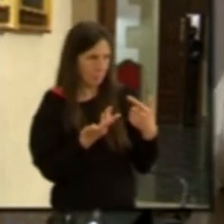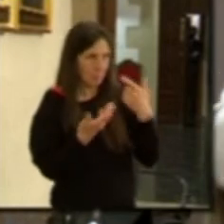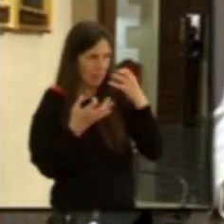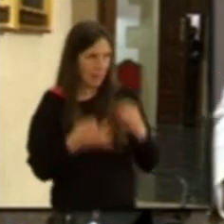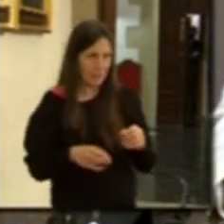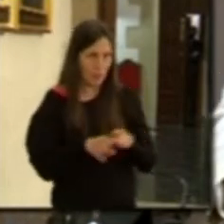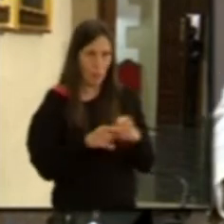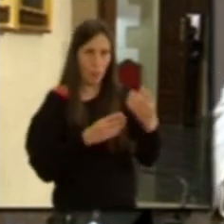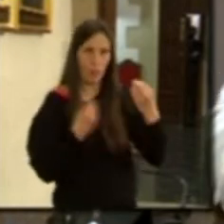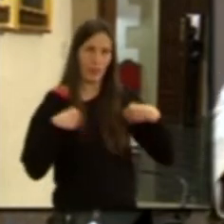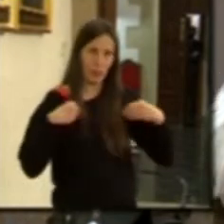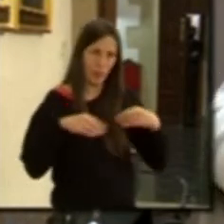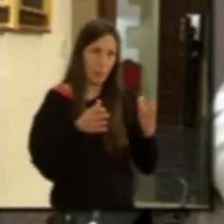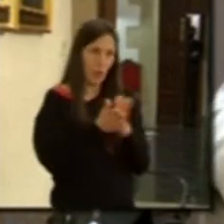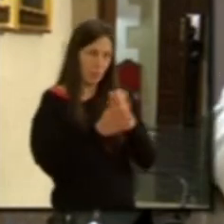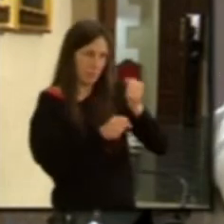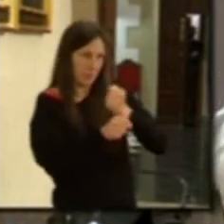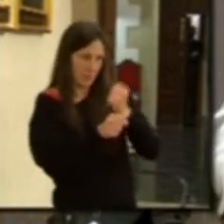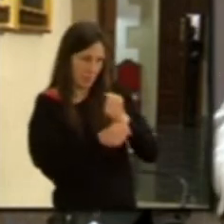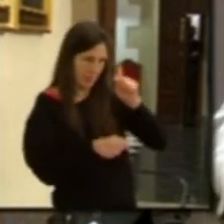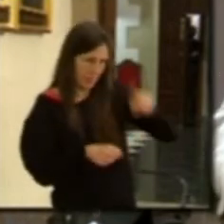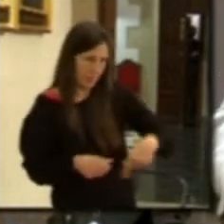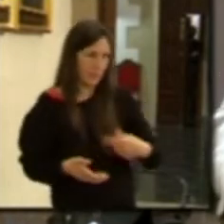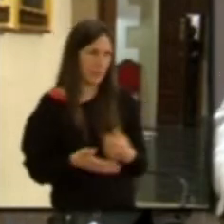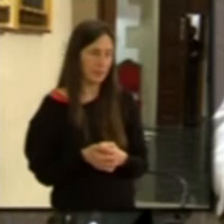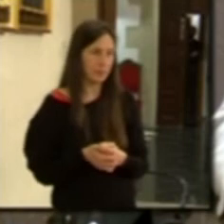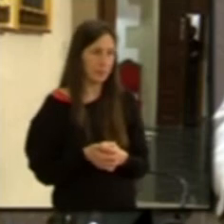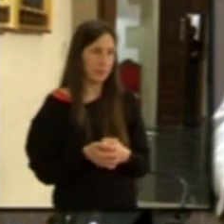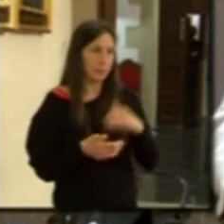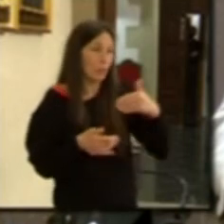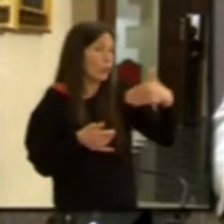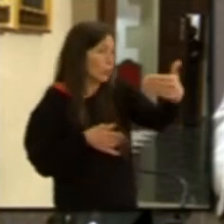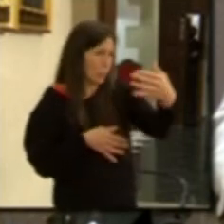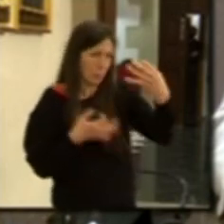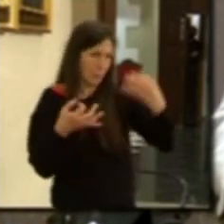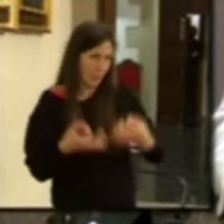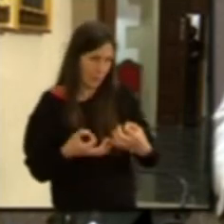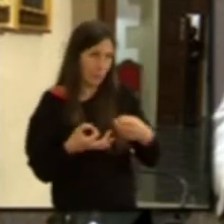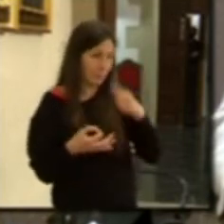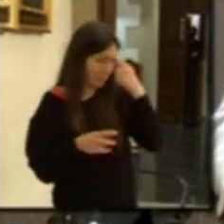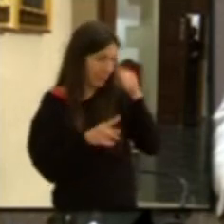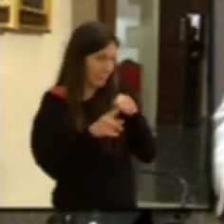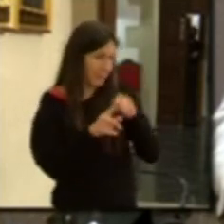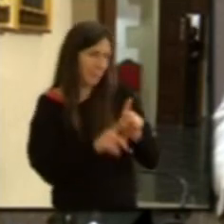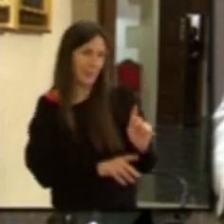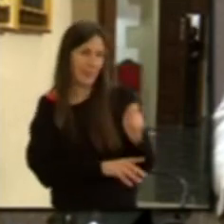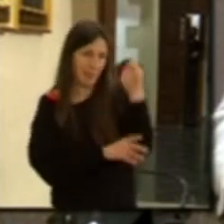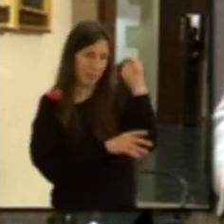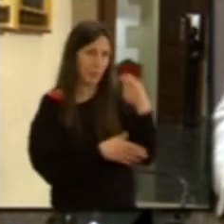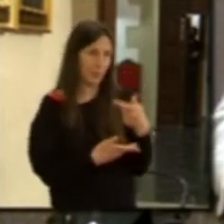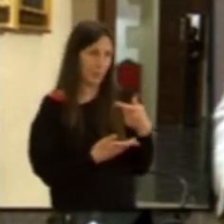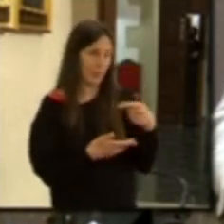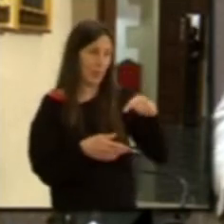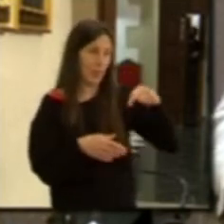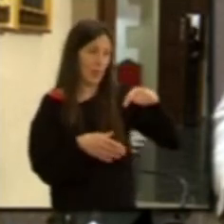vida i de treballar-hi i poder-hi, doncs, evidentment, tenir-hi molt futur. I aquest és el gran repte i que em sembla que avui, tenint aquesta festa